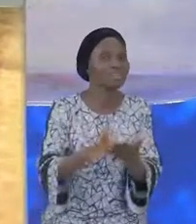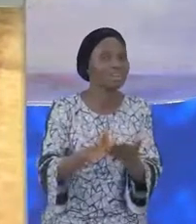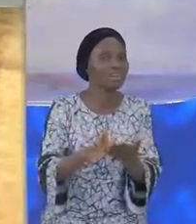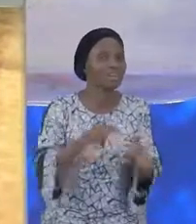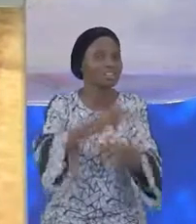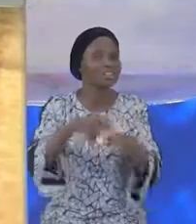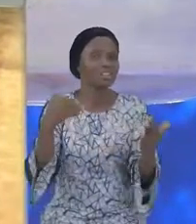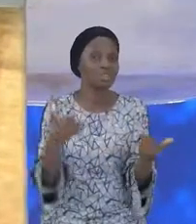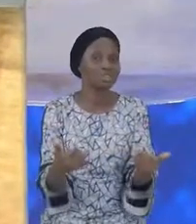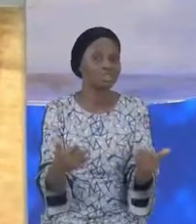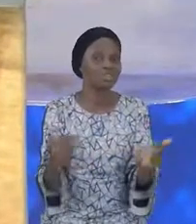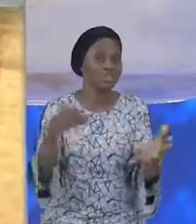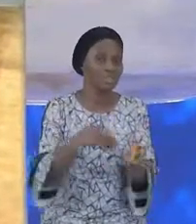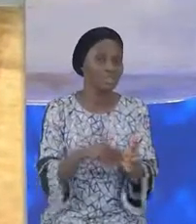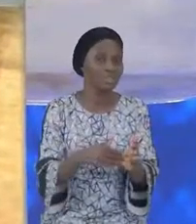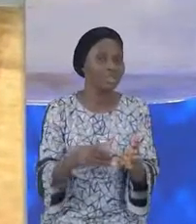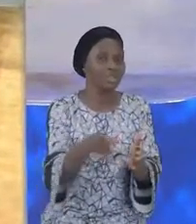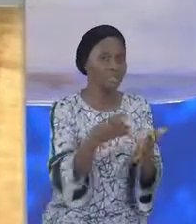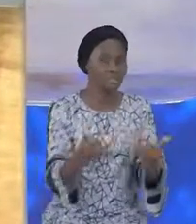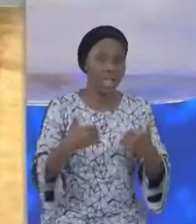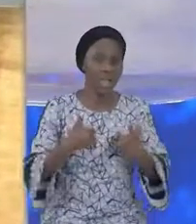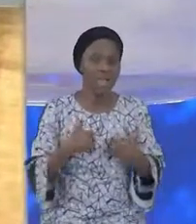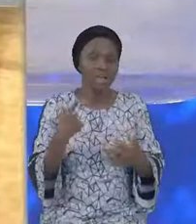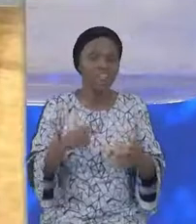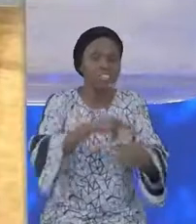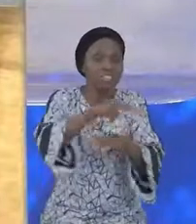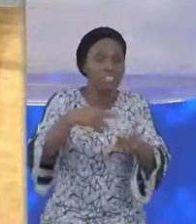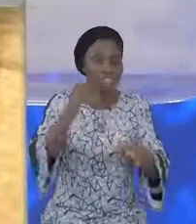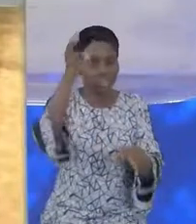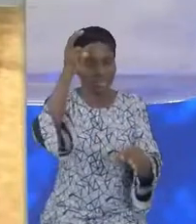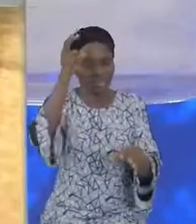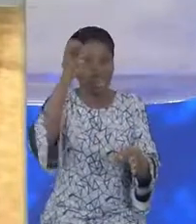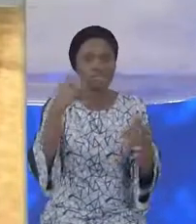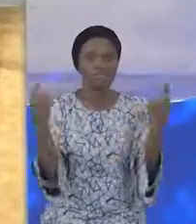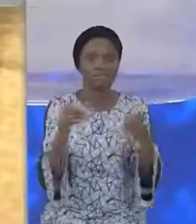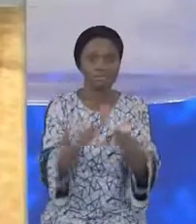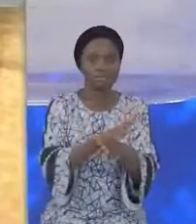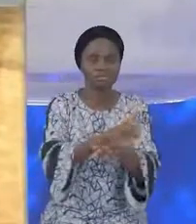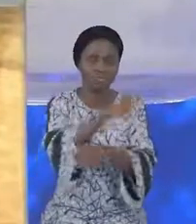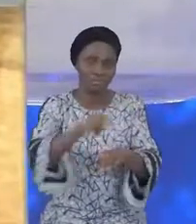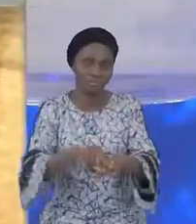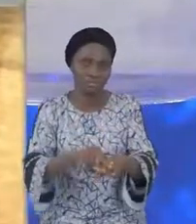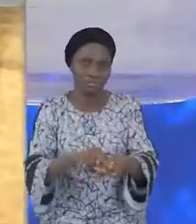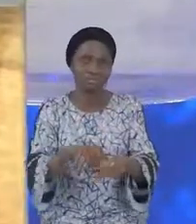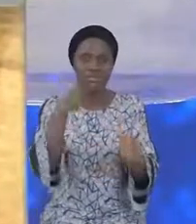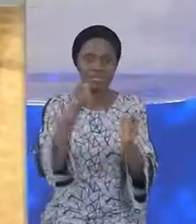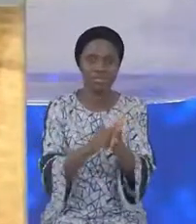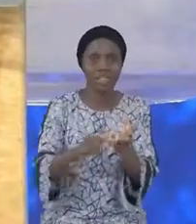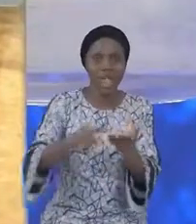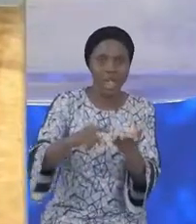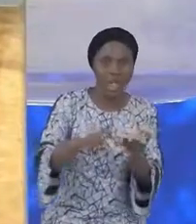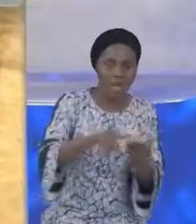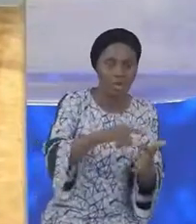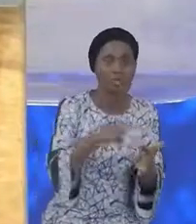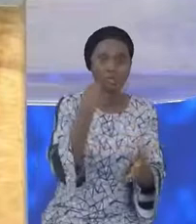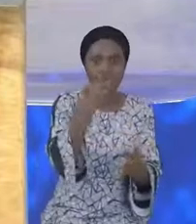et ils avaient la nature dépravée de Satan. Verset 3. Nous tous aussi,